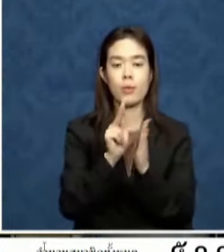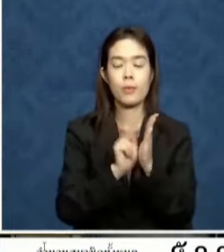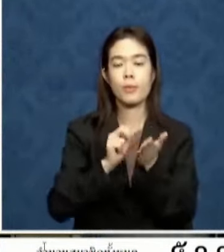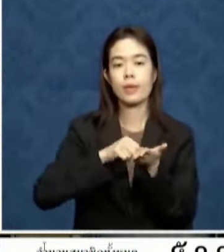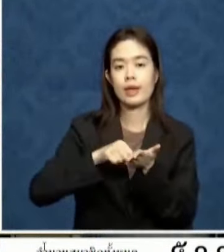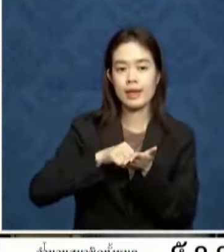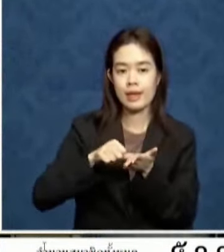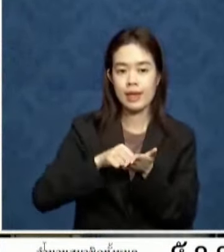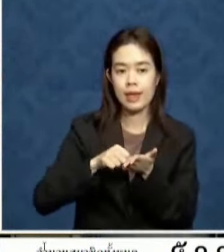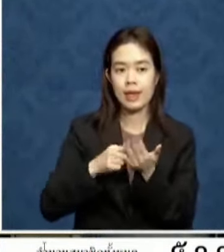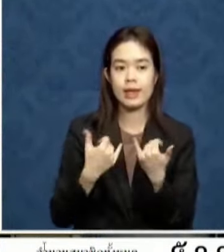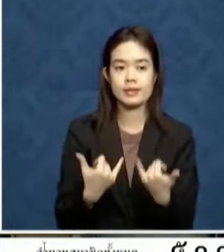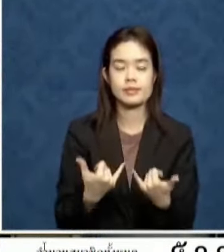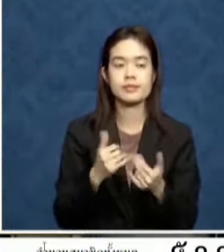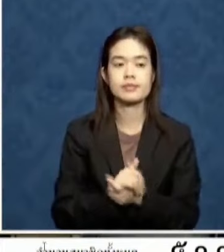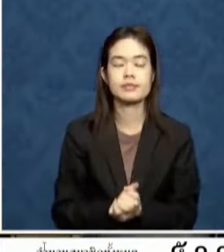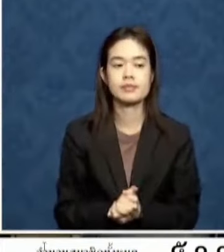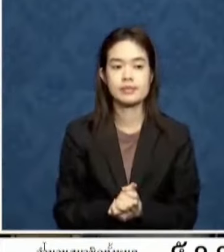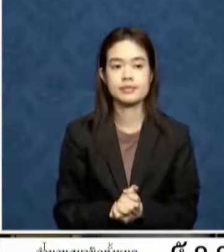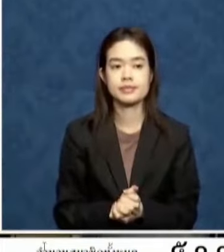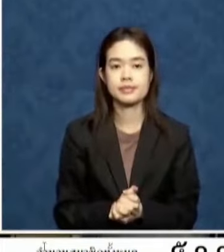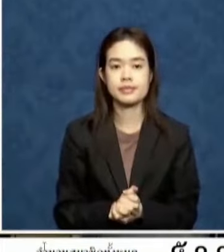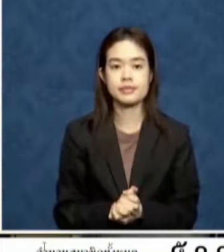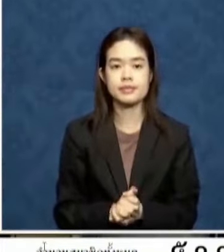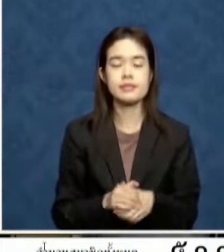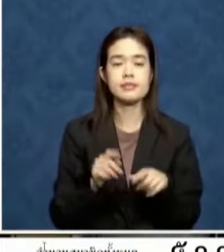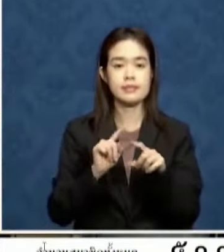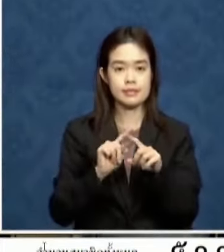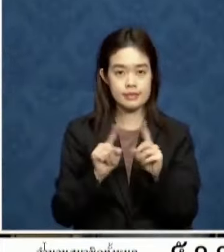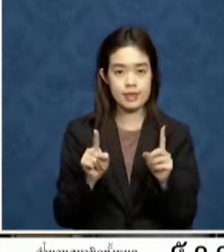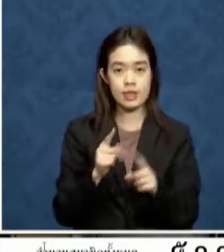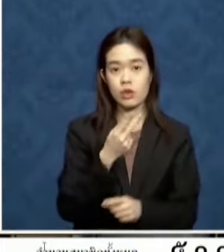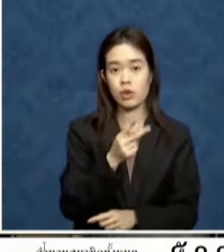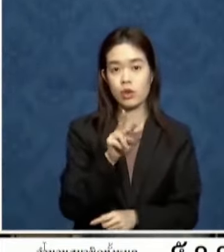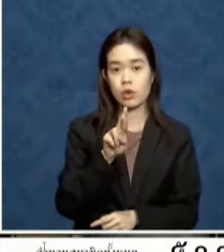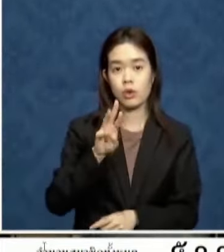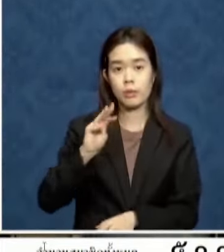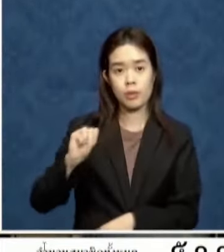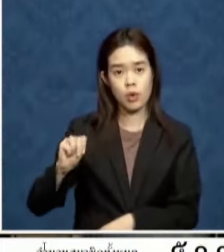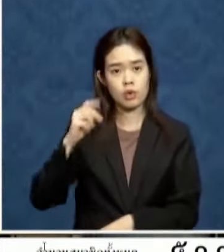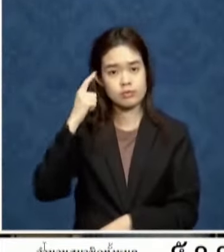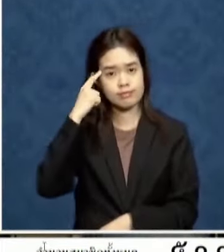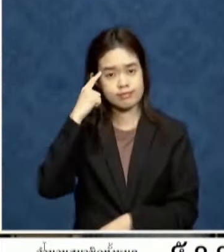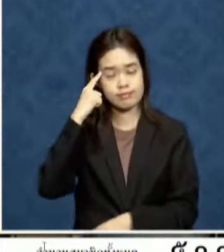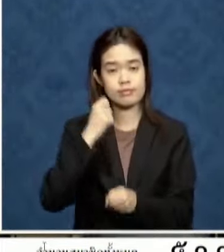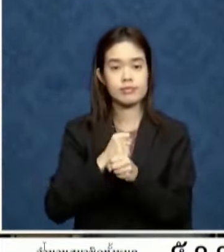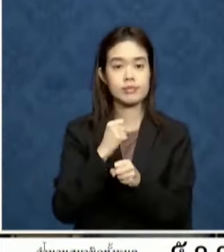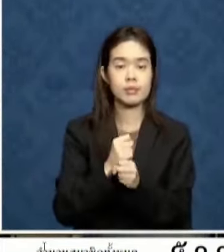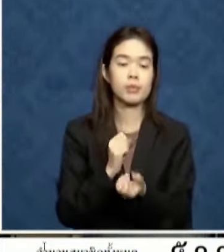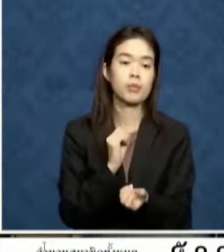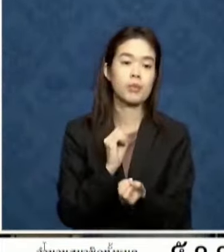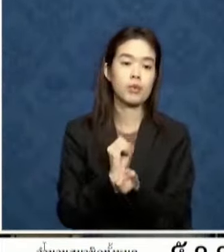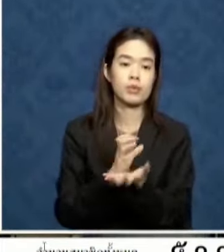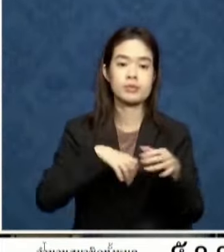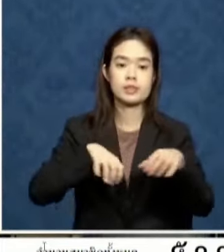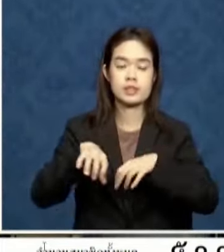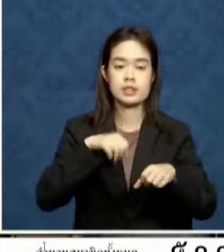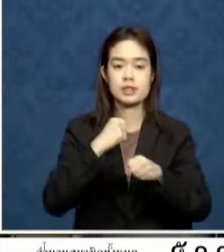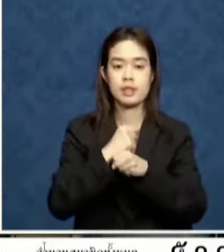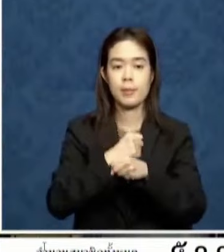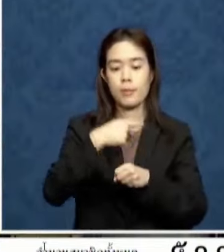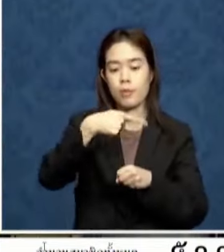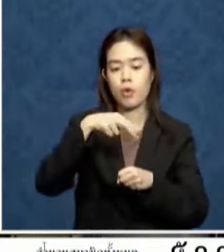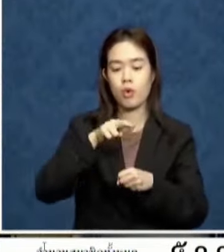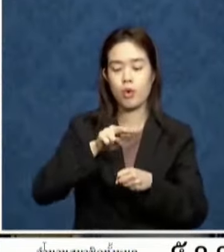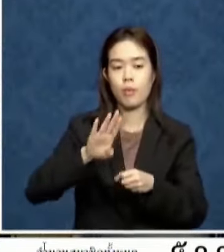ติแต่อีกมุมนึงครับท่านประธานนอกจากพรบประชามติจะไม่ใช่ทุกสิ่งทุกอย่างที่ส่งผลต่อการจัดทำรัฐธรรมนูญฉบับใหม่แล้ว